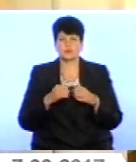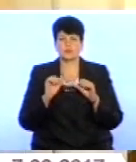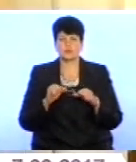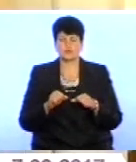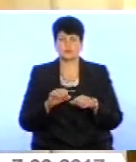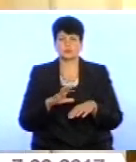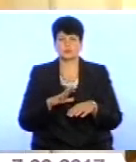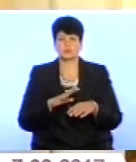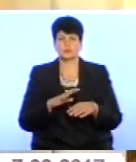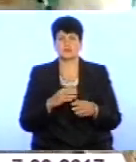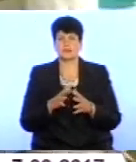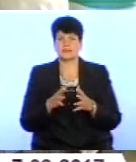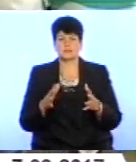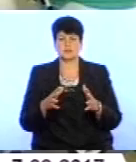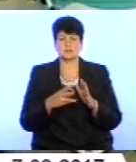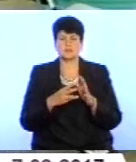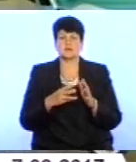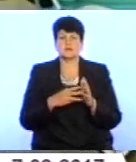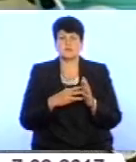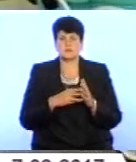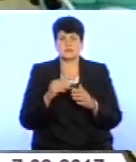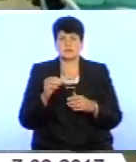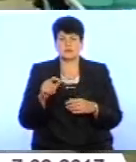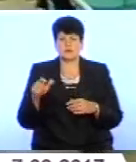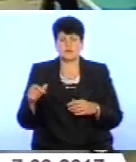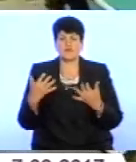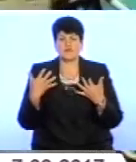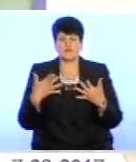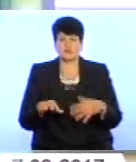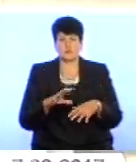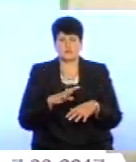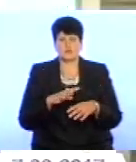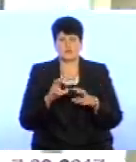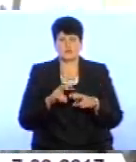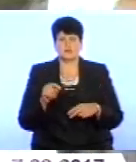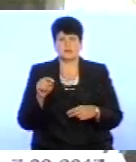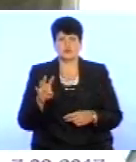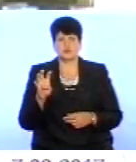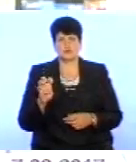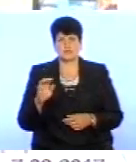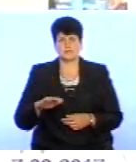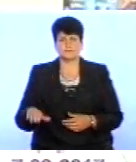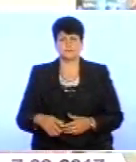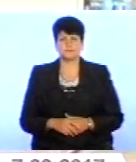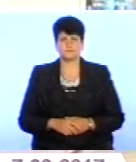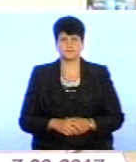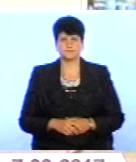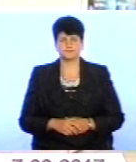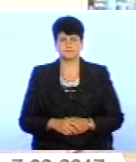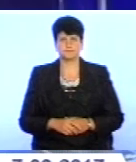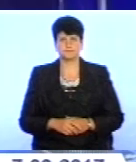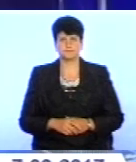більше 70 осіб. Цьогоріч обстеження пройшли уже 1400 учнів. Соломія Струс, Андрій Черничук, Вісті